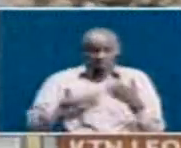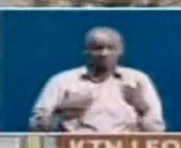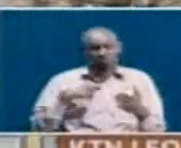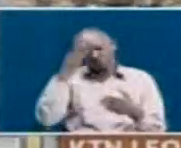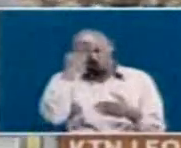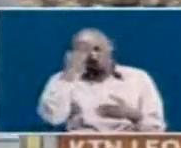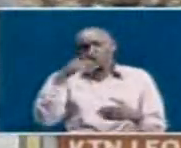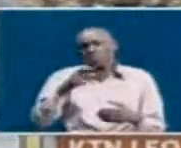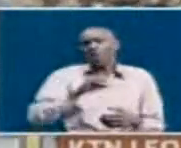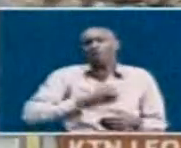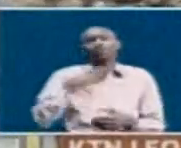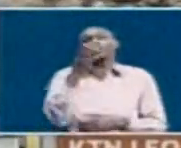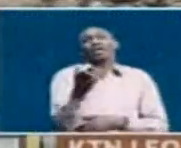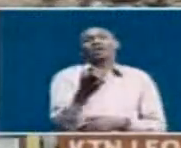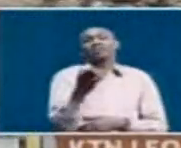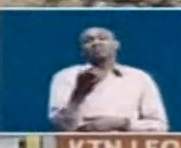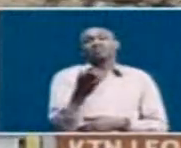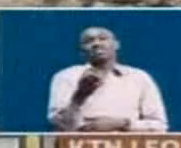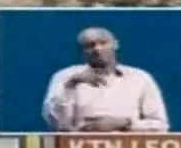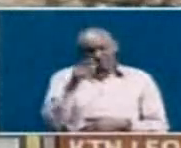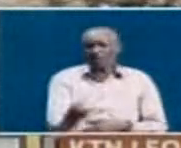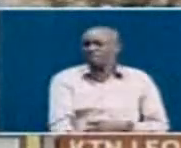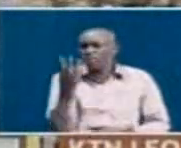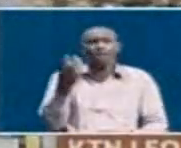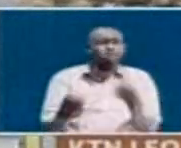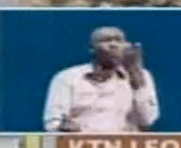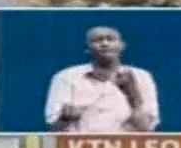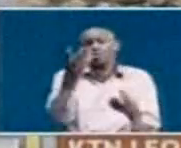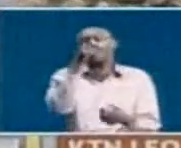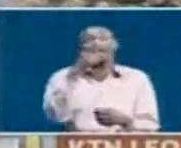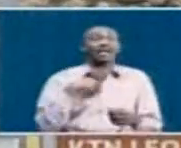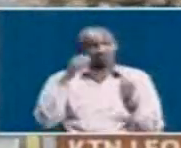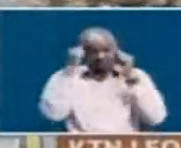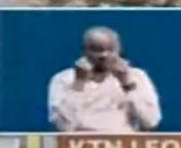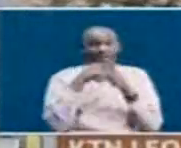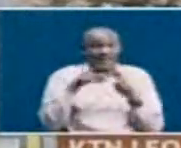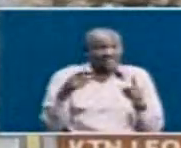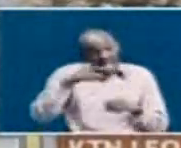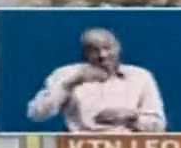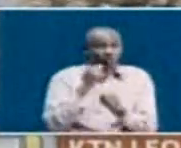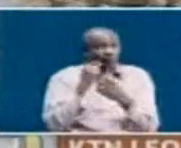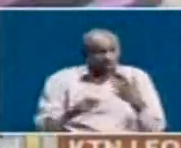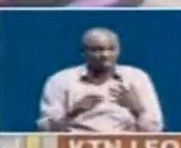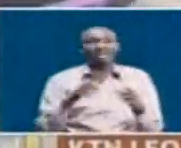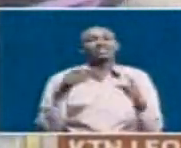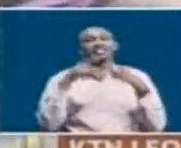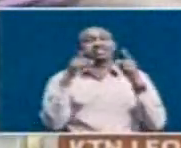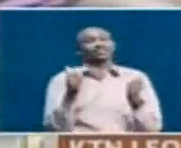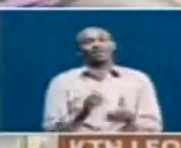kubaini iwapo vikosi vya wanajeshi vimeweza kulipua au kufanya mashambulizi katika eneo hili, lakini juhudi zetu hazijafua dafu.